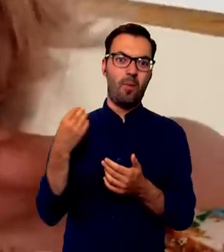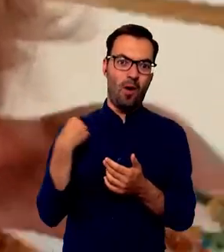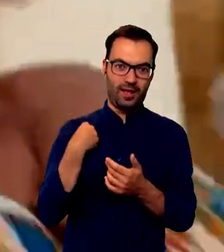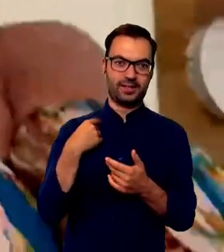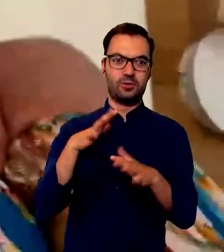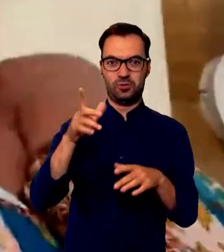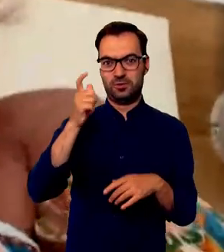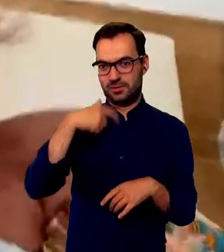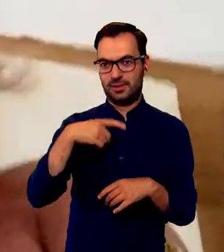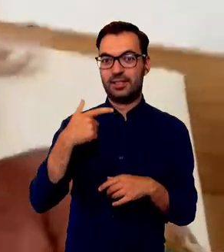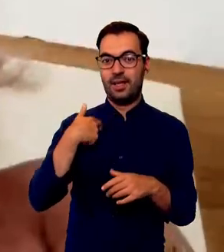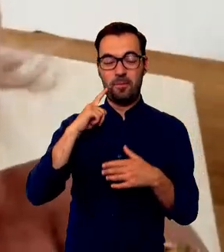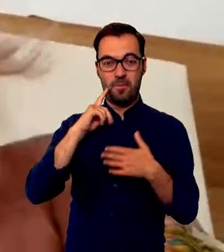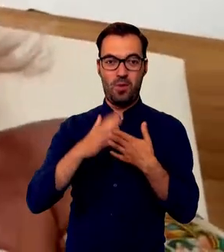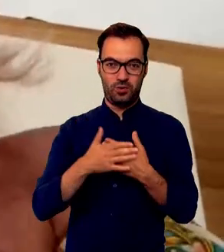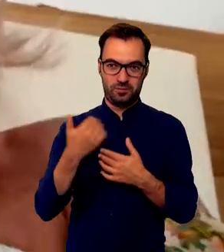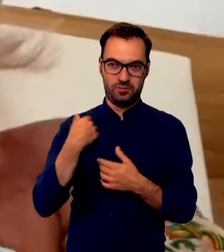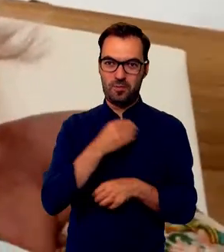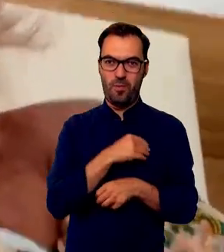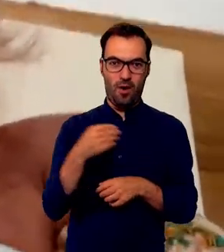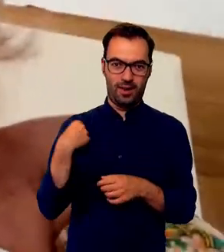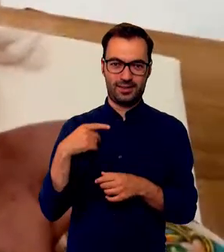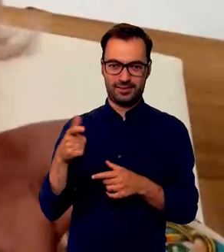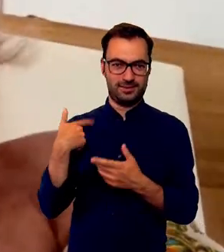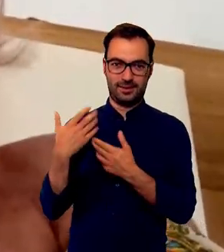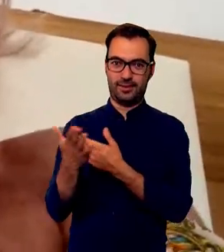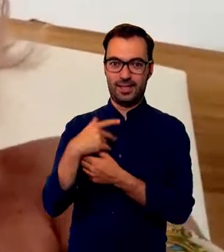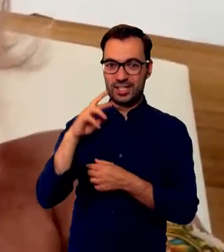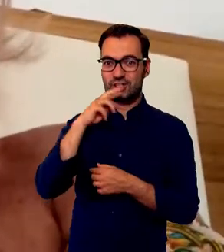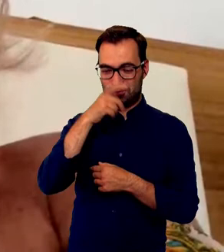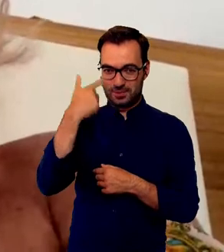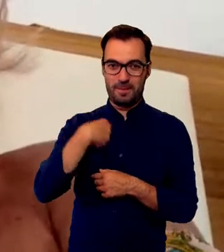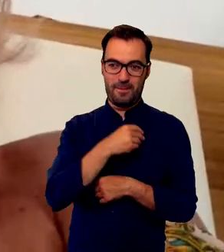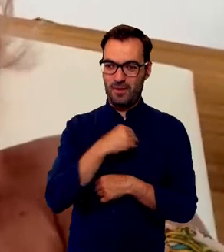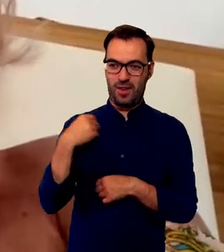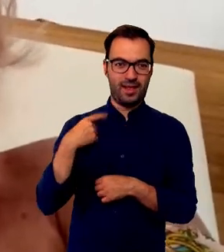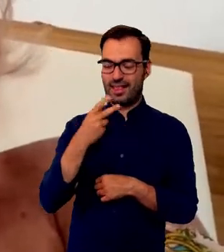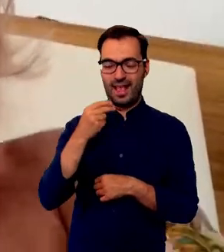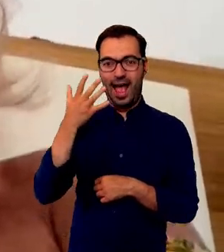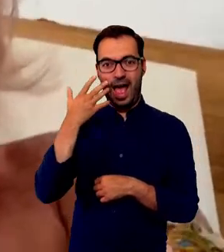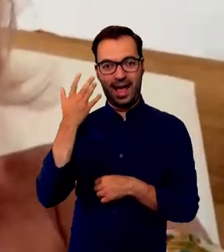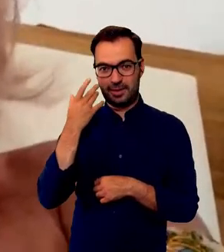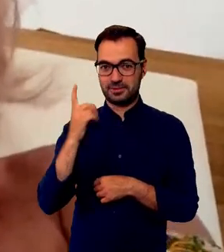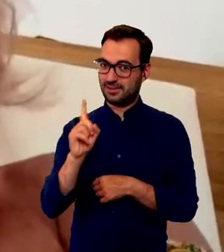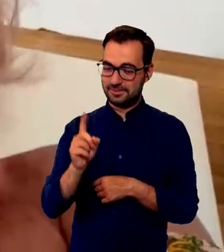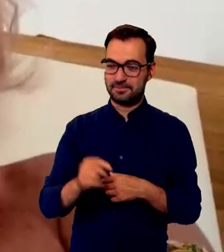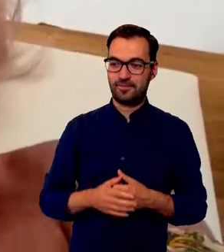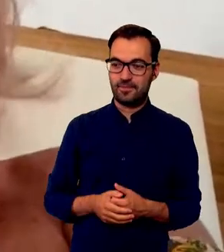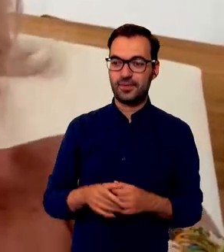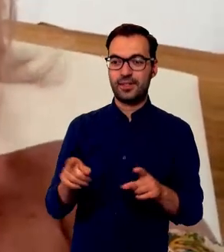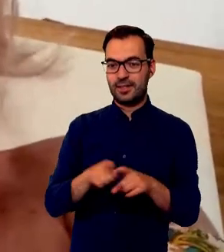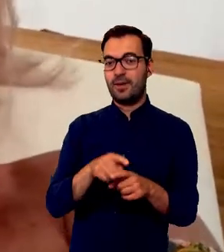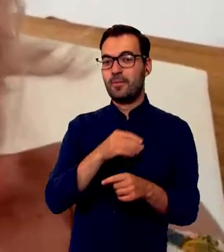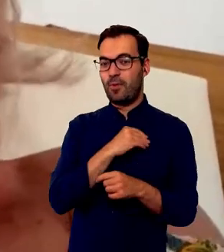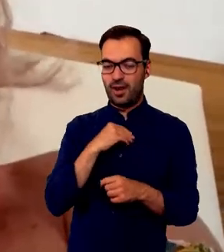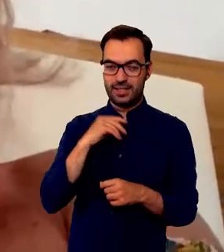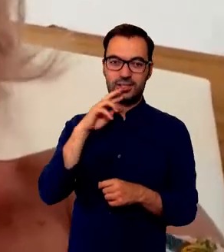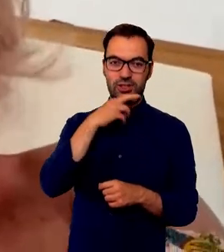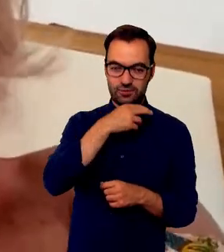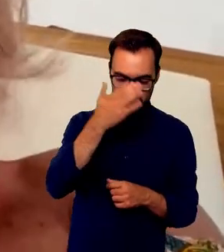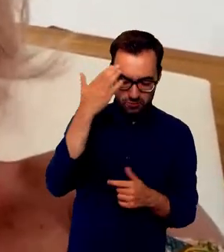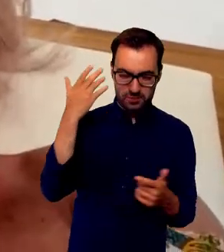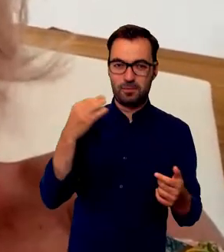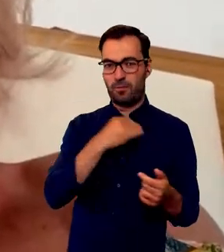od Polaka. Ja wyszłam za mąż za Polaka i mnie skrzywdził Polak, mnie nie skrzywdził Arab. Tak samo krzywdzą Polacy,